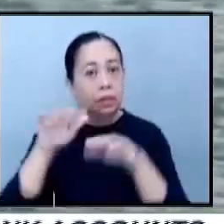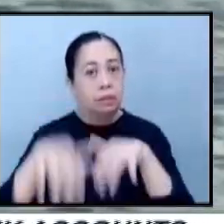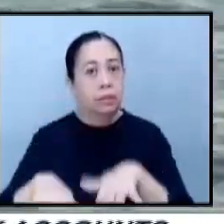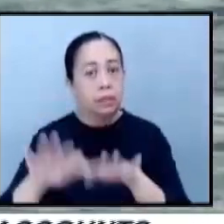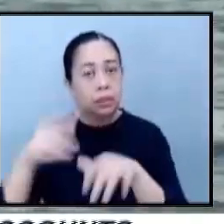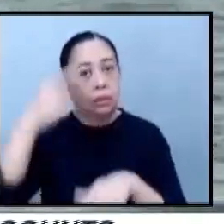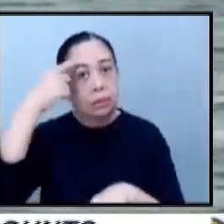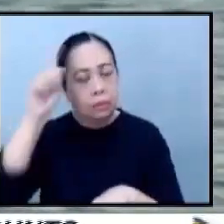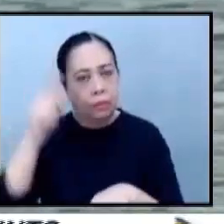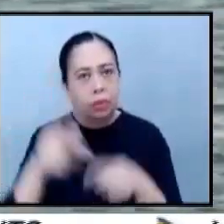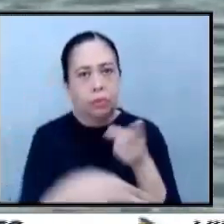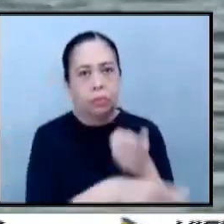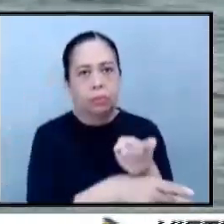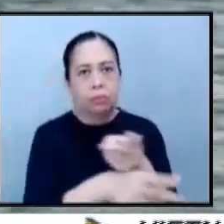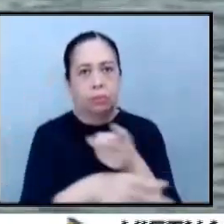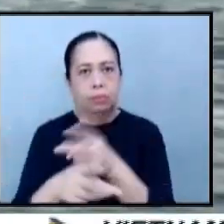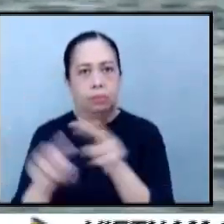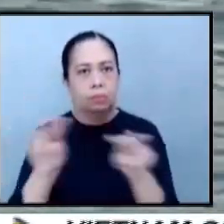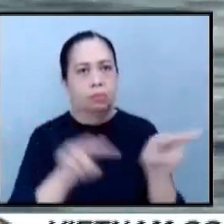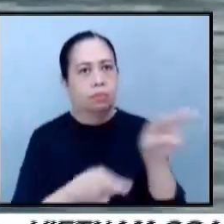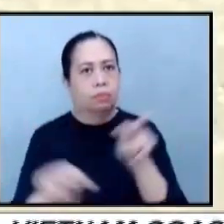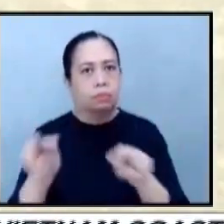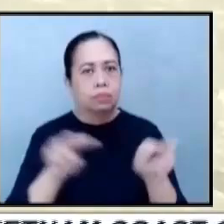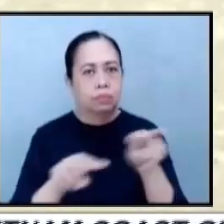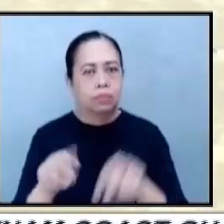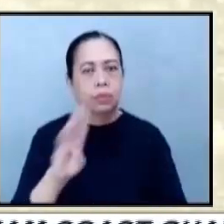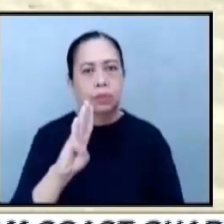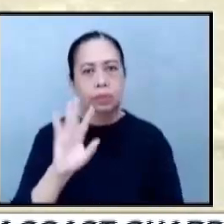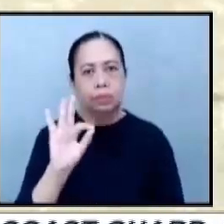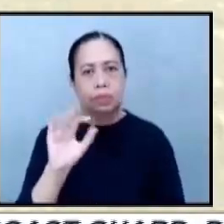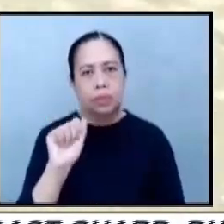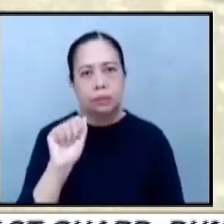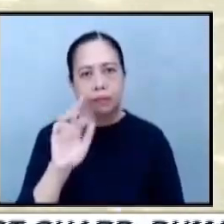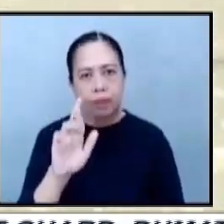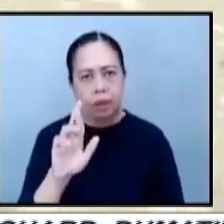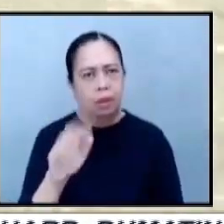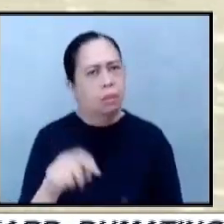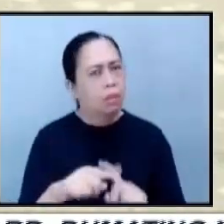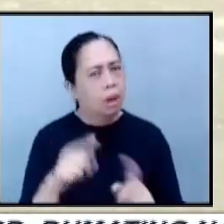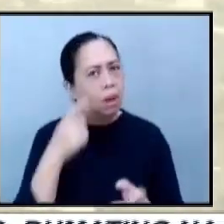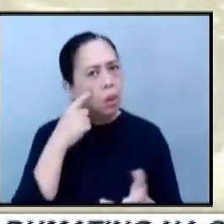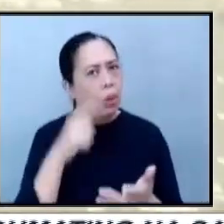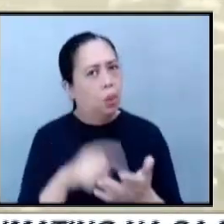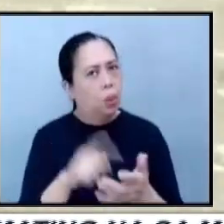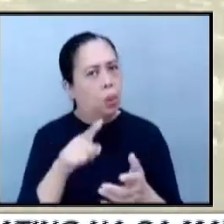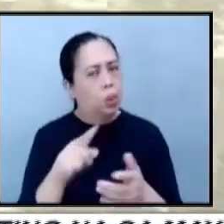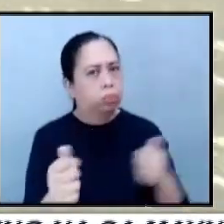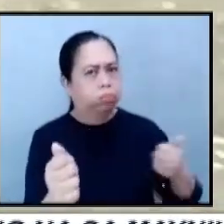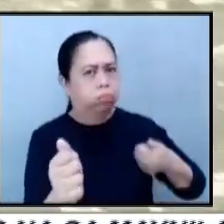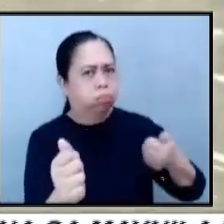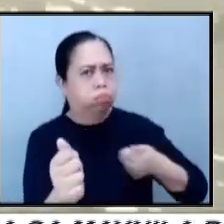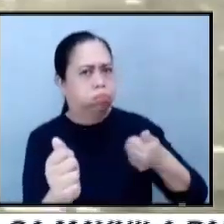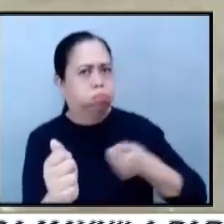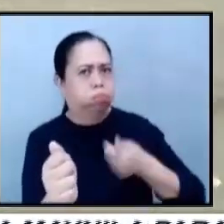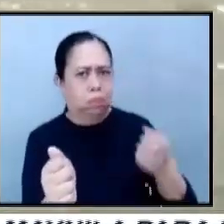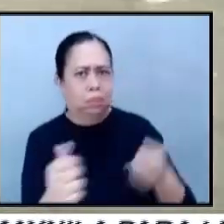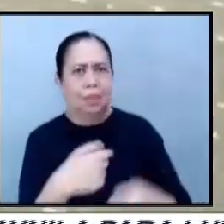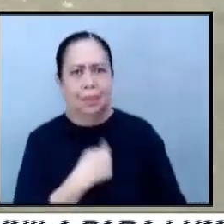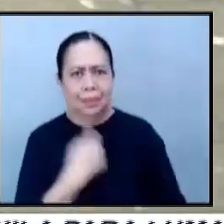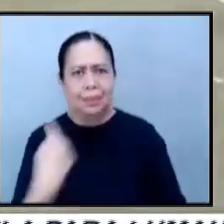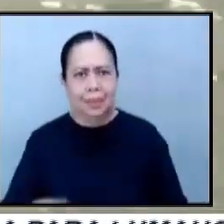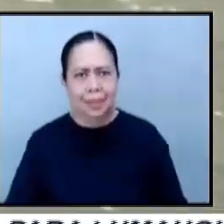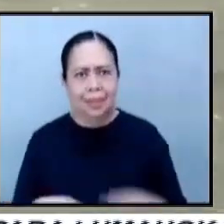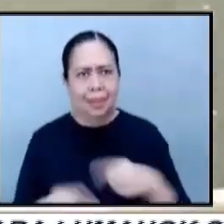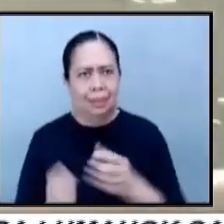Maritime Patrol at Vicinity Survey ng BFAR. Pero kapansin-pansin ang pagbuntot ng barko ng China Coast Guard sa aming